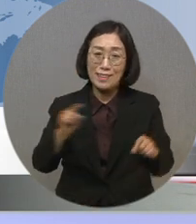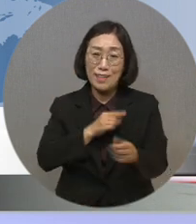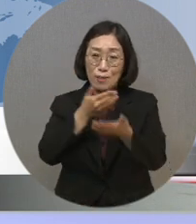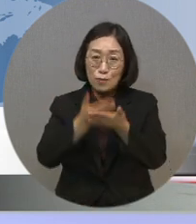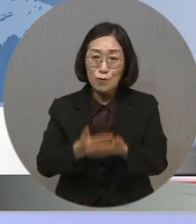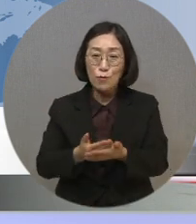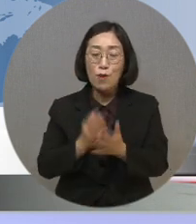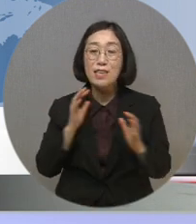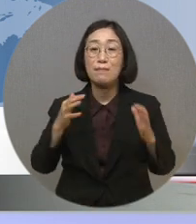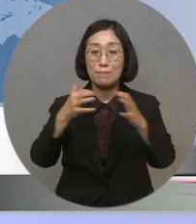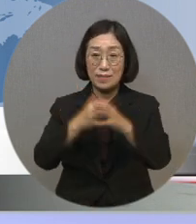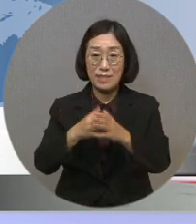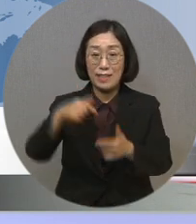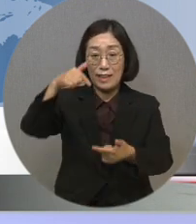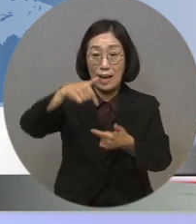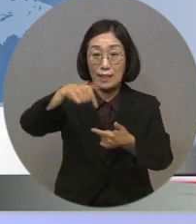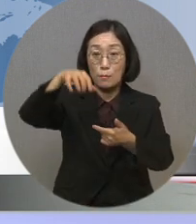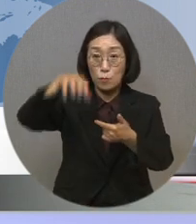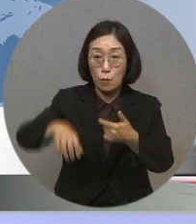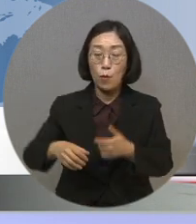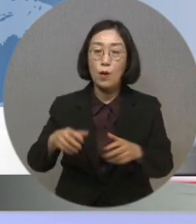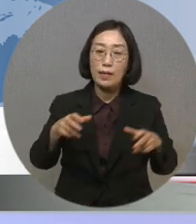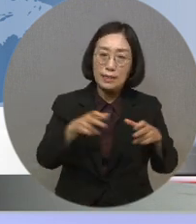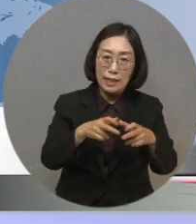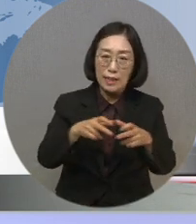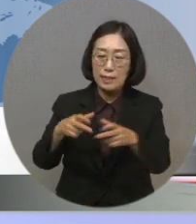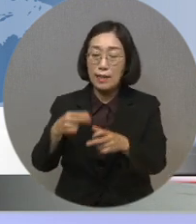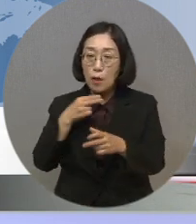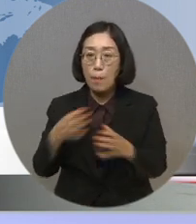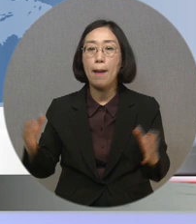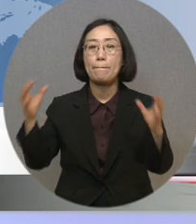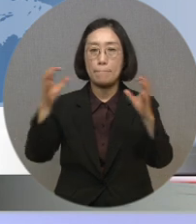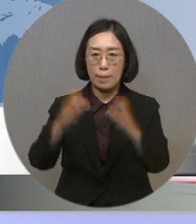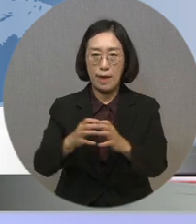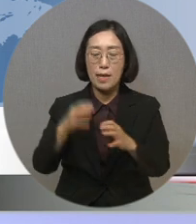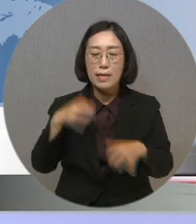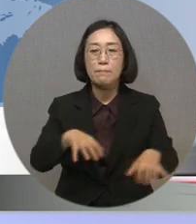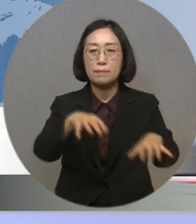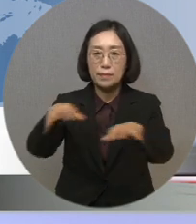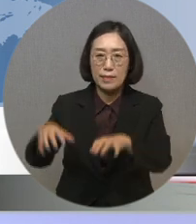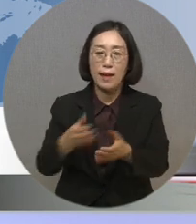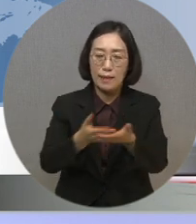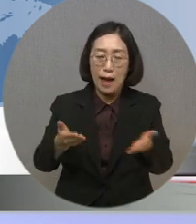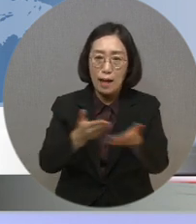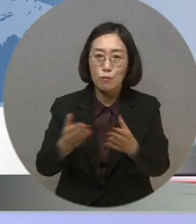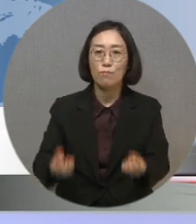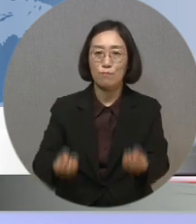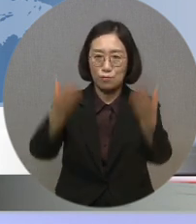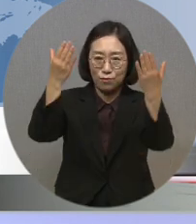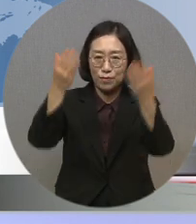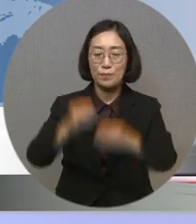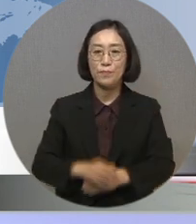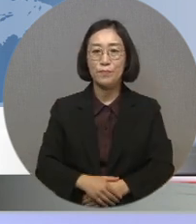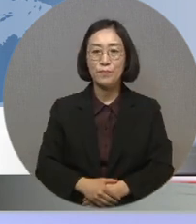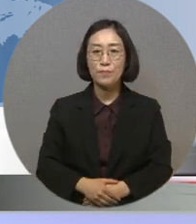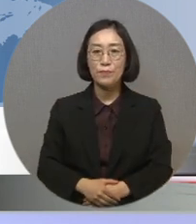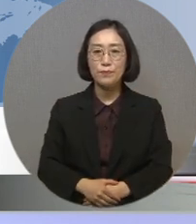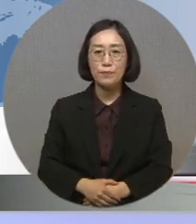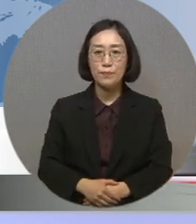위해 서울 강남구에서 장애인과 비장애인이 함께하는 김장 나눔 행사가 열렸습니다. 김은별